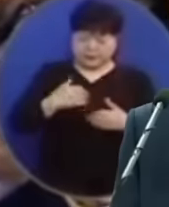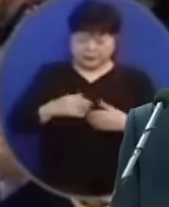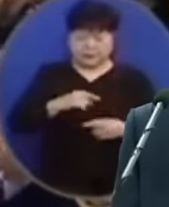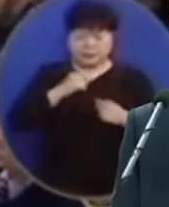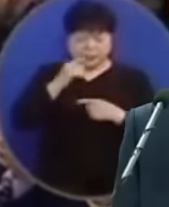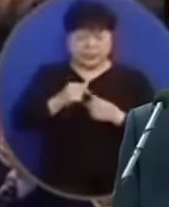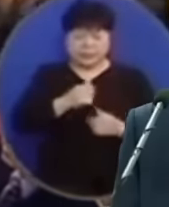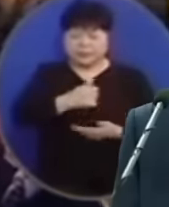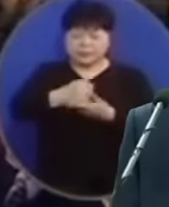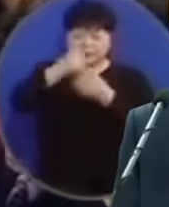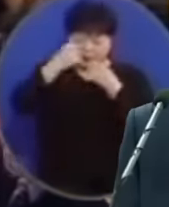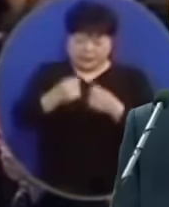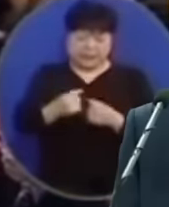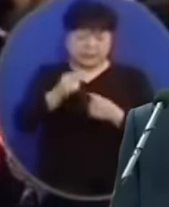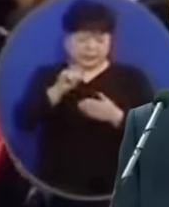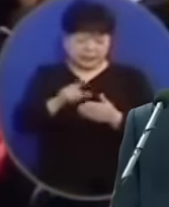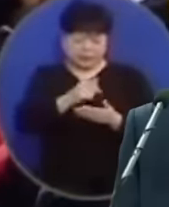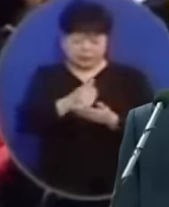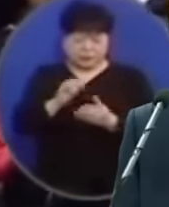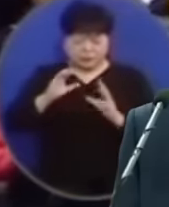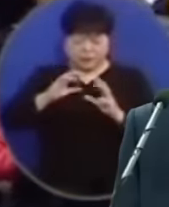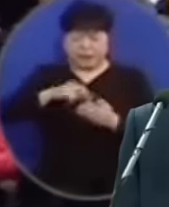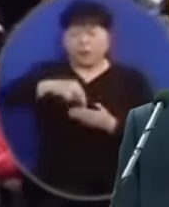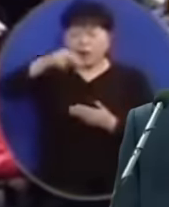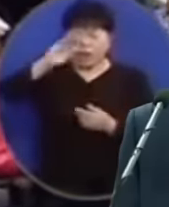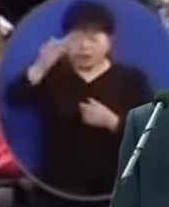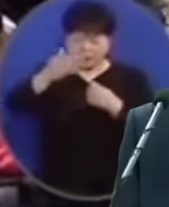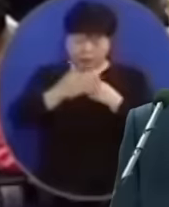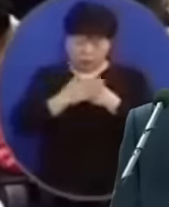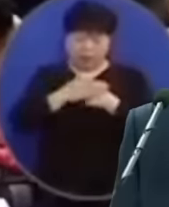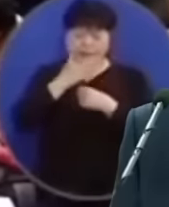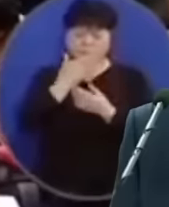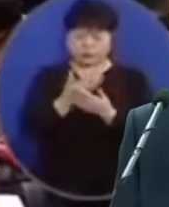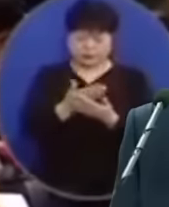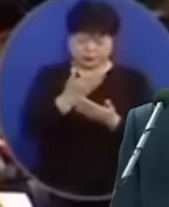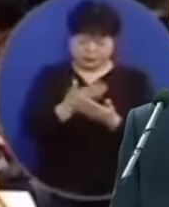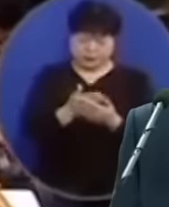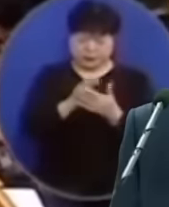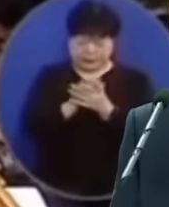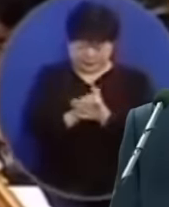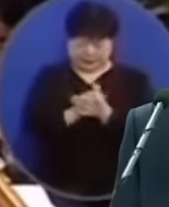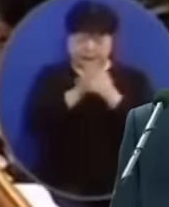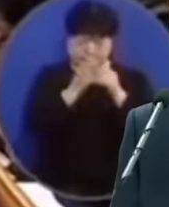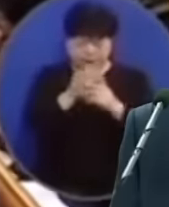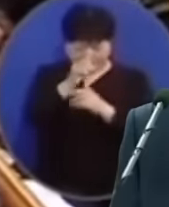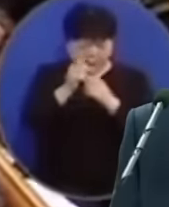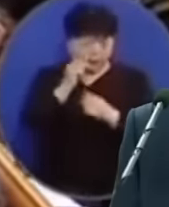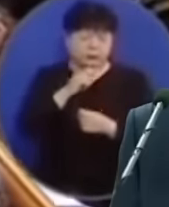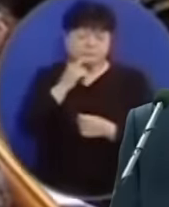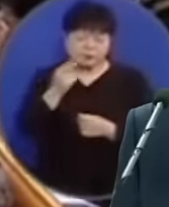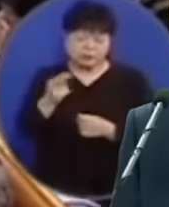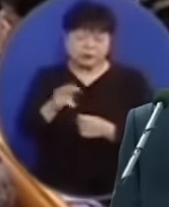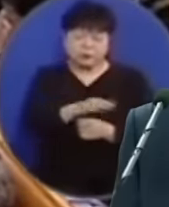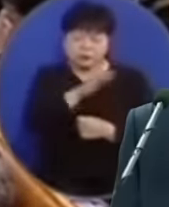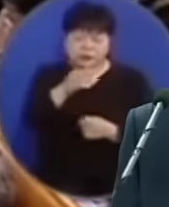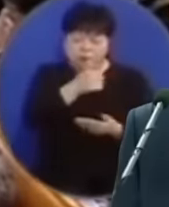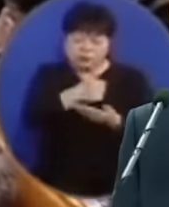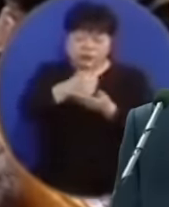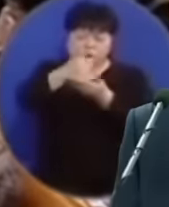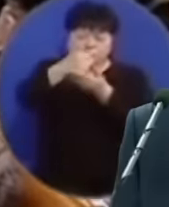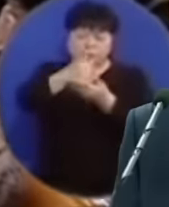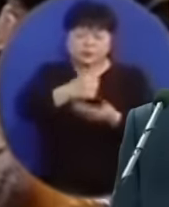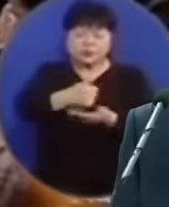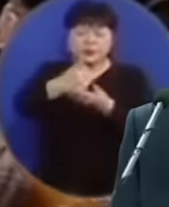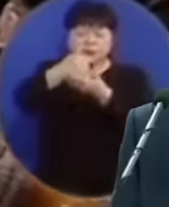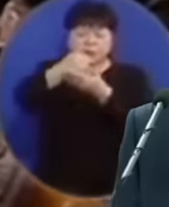즐겁게 하나님을 섬기며 살다가 주님 나라에 가게 도와주시옵기 간절히 기도합니다. 하나님 아버지, 우리 주님을